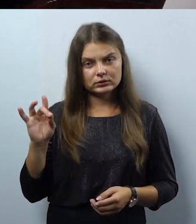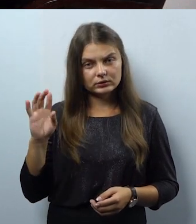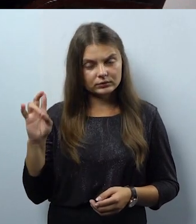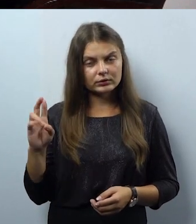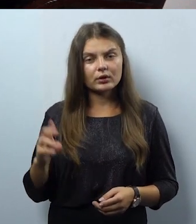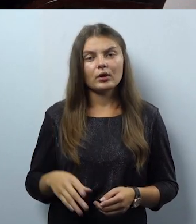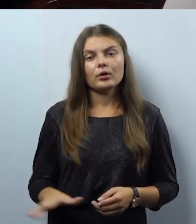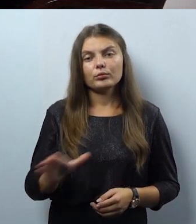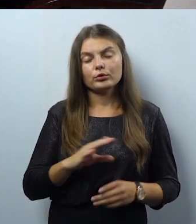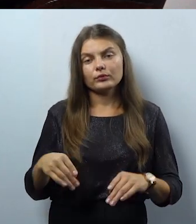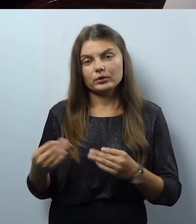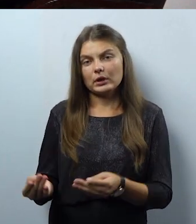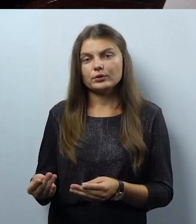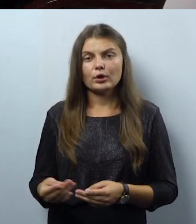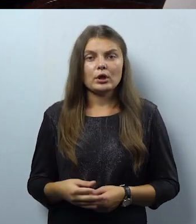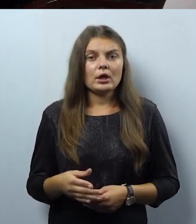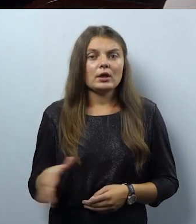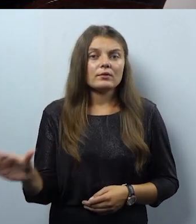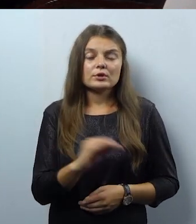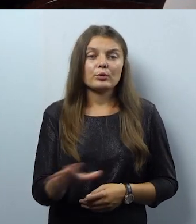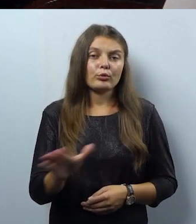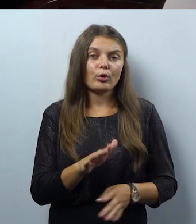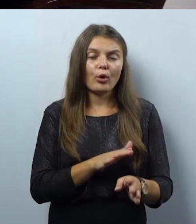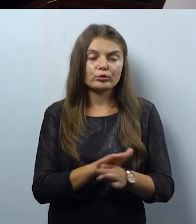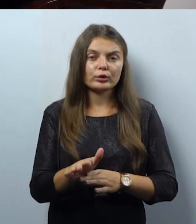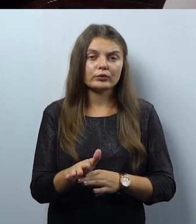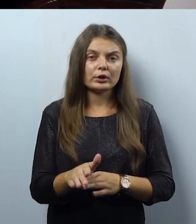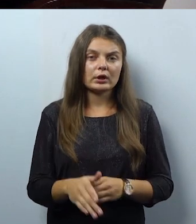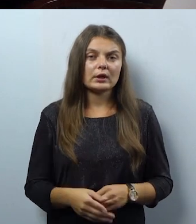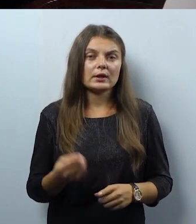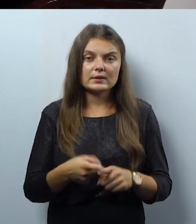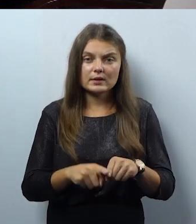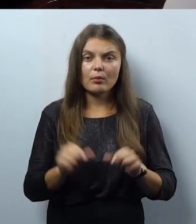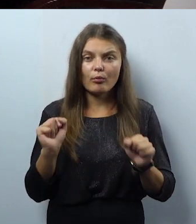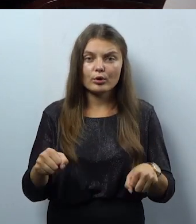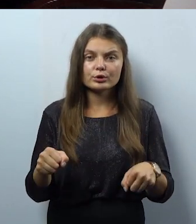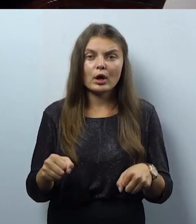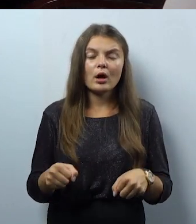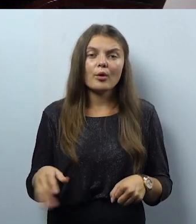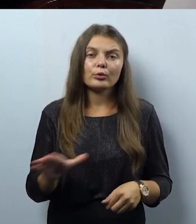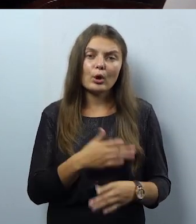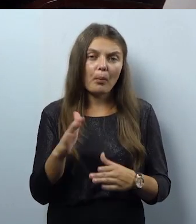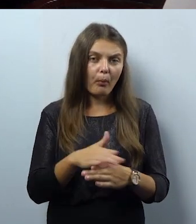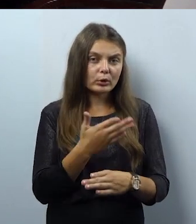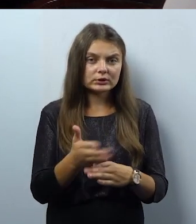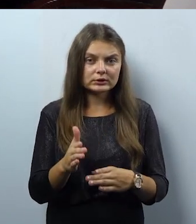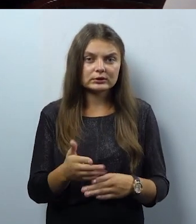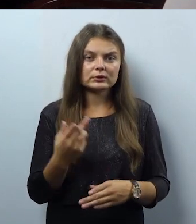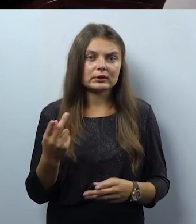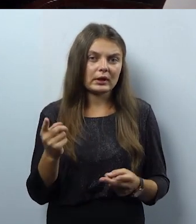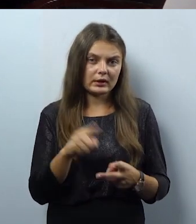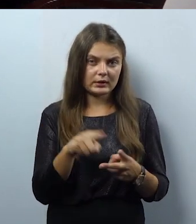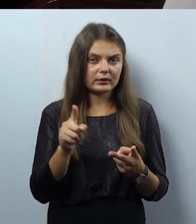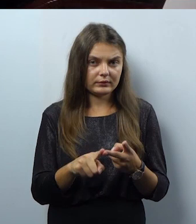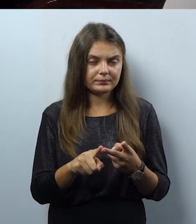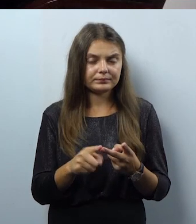300 тисяч можна було поділити на дві частинки. Тобто, щоб не пускати через проект «Прозоро», тому що ми розуміли прекрасно,